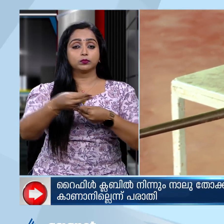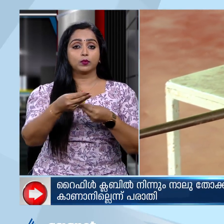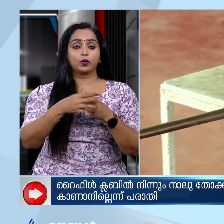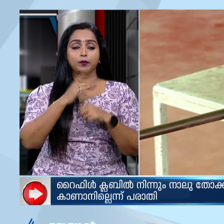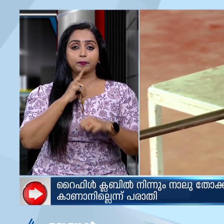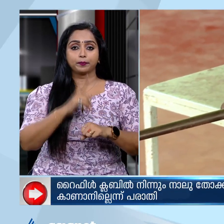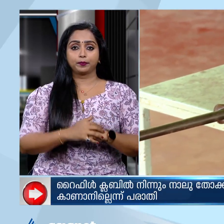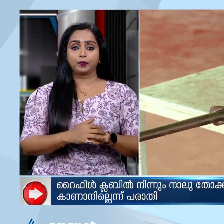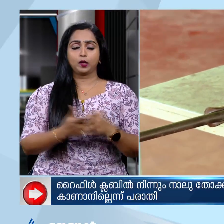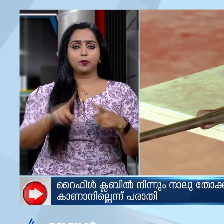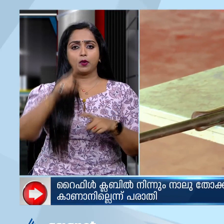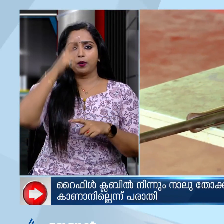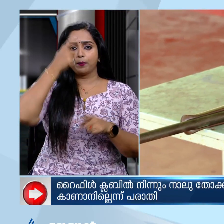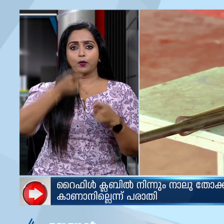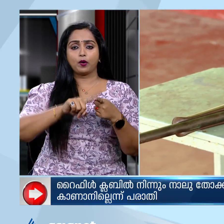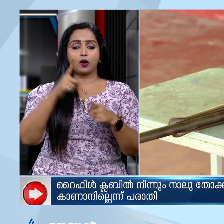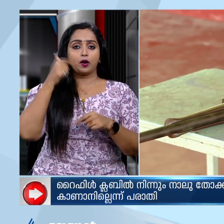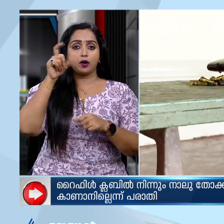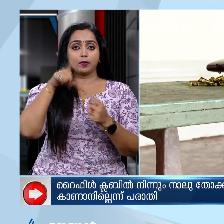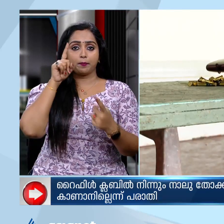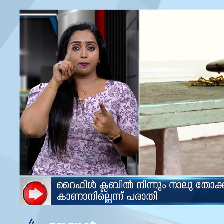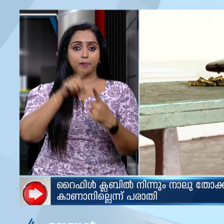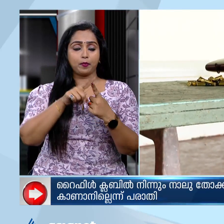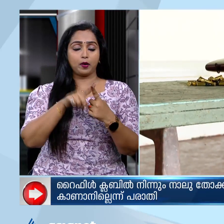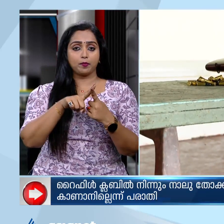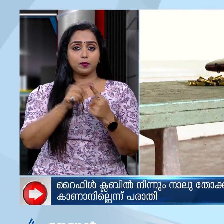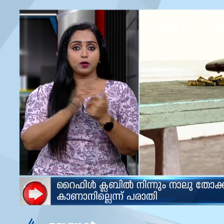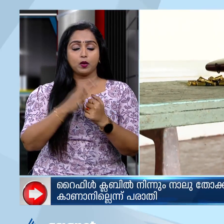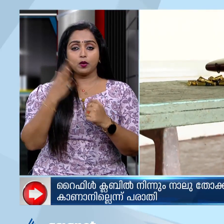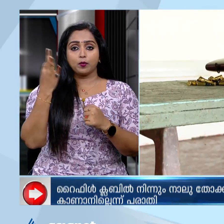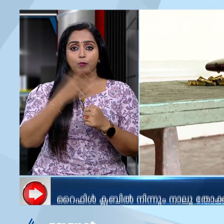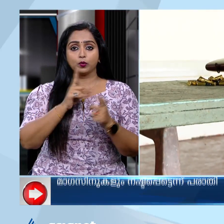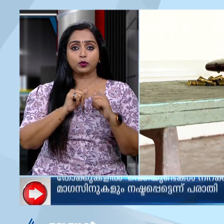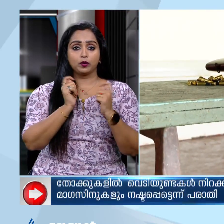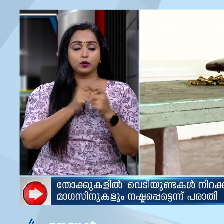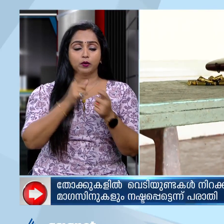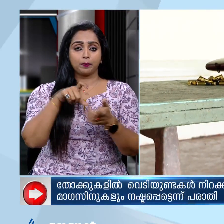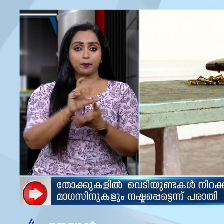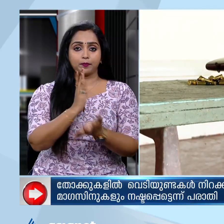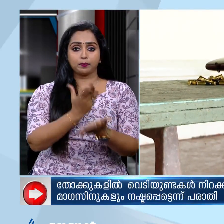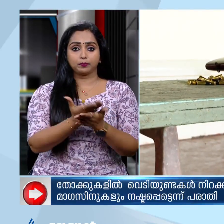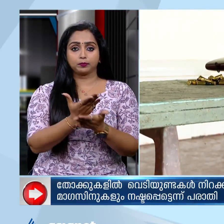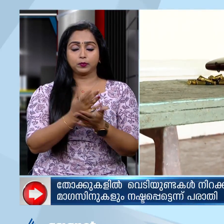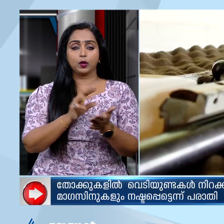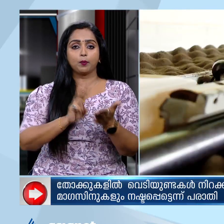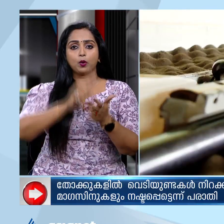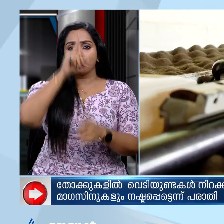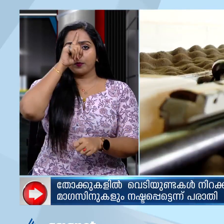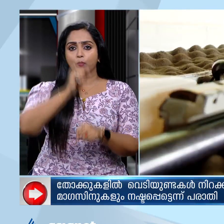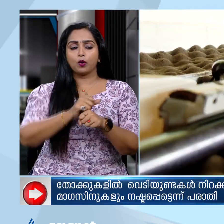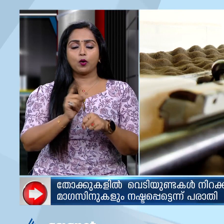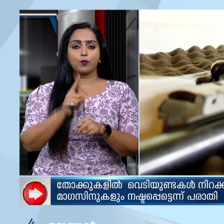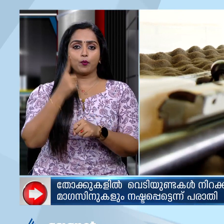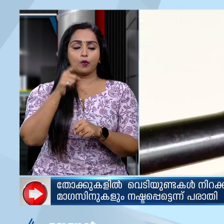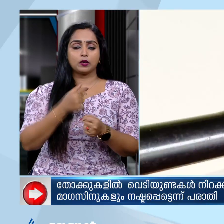പറഞ്ഞു. സംഭവത്തിൽ കളക്ടർക്കെതിരെയും പുതിയ ഭരണസമിതി പോലീസിൽ പരാതി നൽകിയിട്ടുണ്ട്. മുട്ടം പോലീസ് പ്രാഥമിക